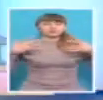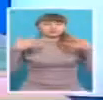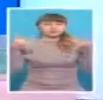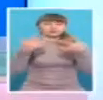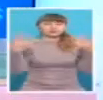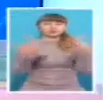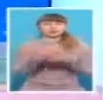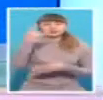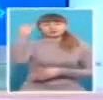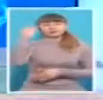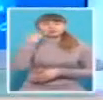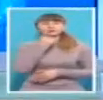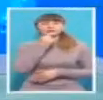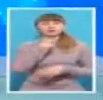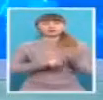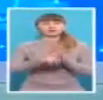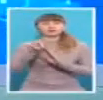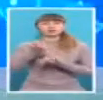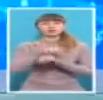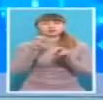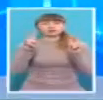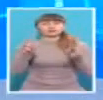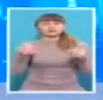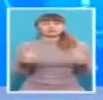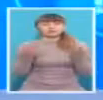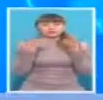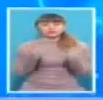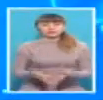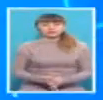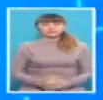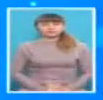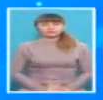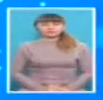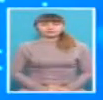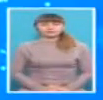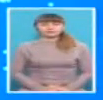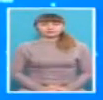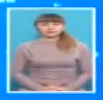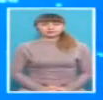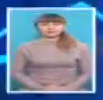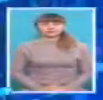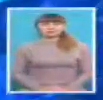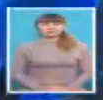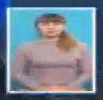Армысыздар, эфирде арқа ақпарат, сіздермен бірге Гүлсезім Ақташ және сурд аудармашы Светлана Бокова. Алда көретіндеріңіз.